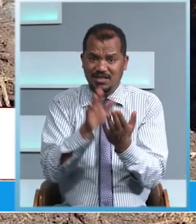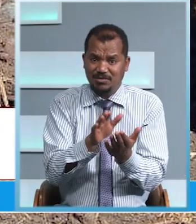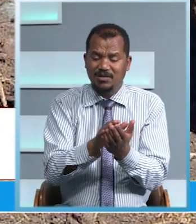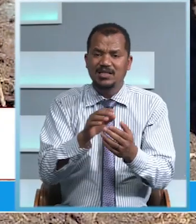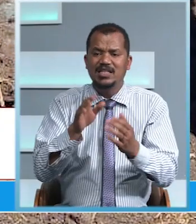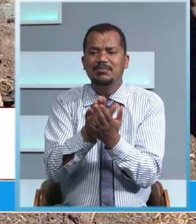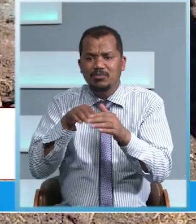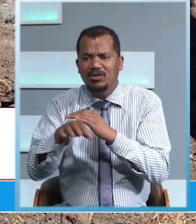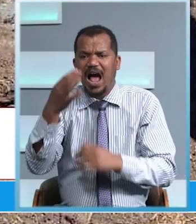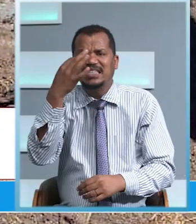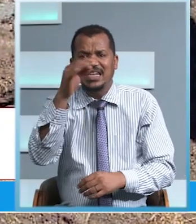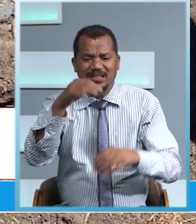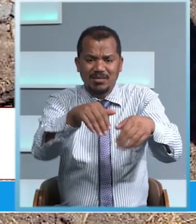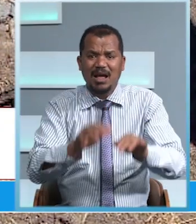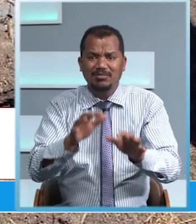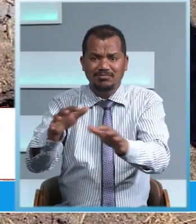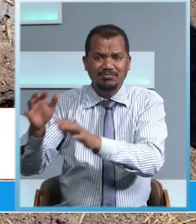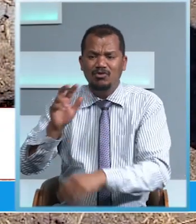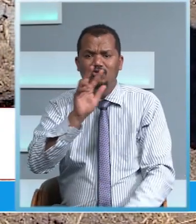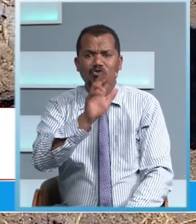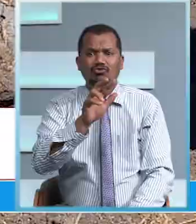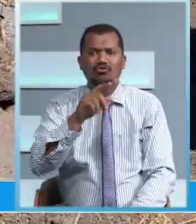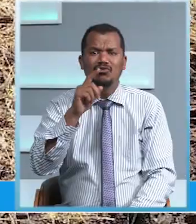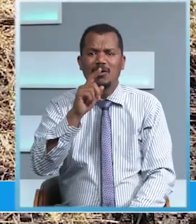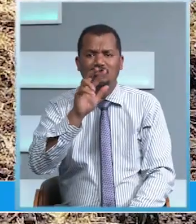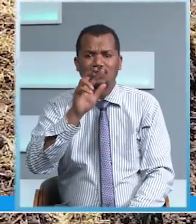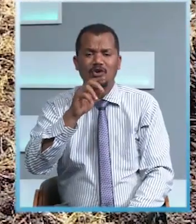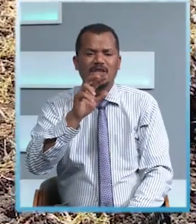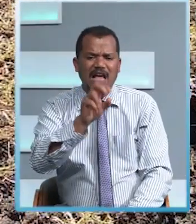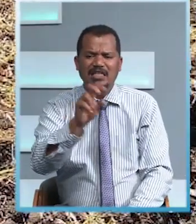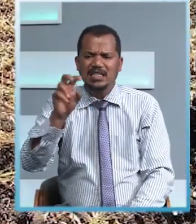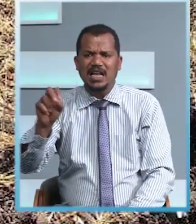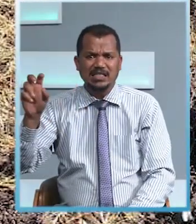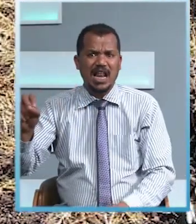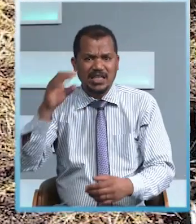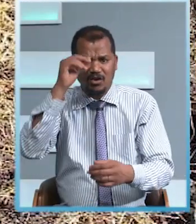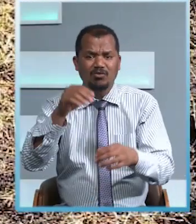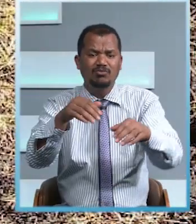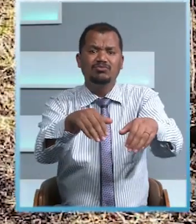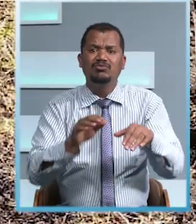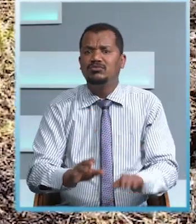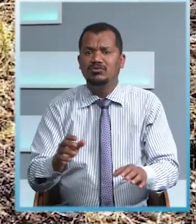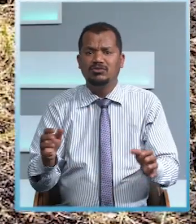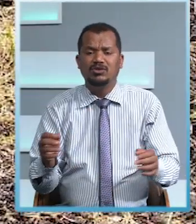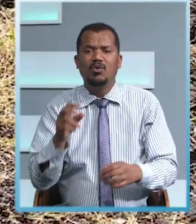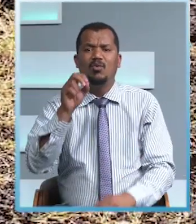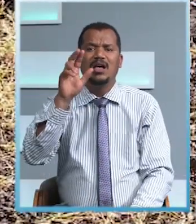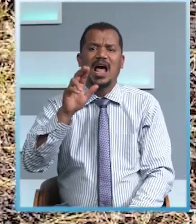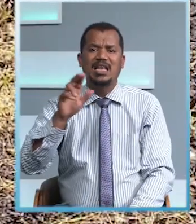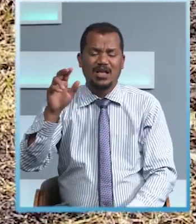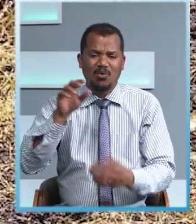ቤት ቅጥር ግቢ ከተገኙት 19 መቃብሮች 3ቱ በእያንዳንዳቸው እስከ 30 ሰዎች የተቀበሩባቸው የጅምላ መቃብሮች